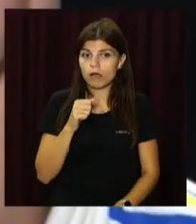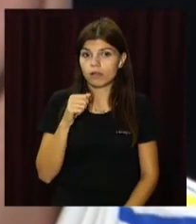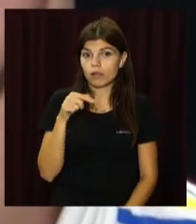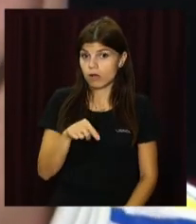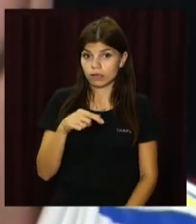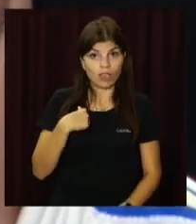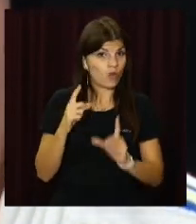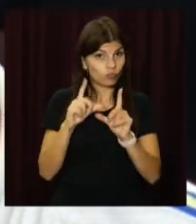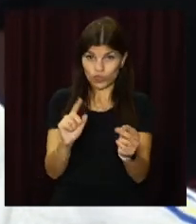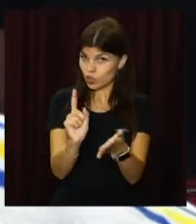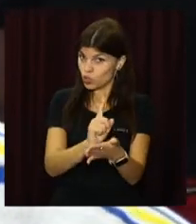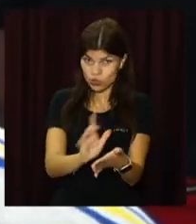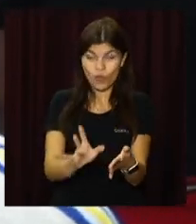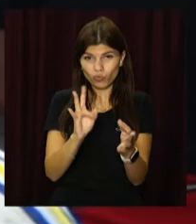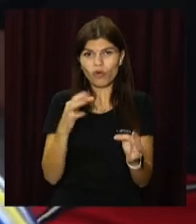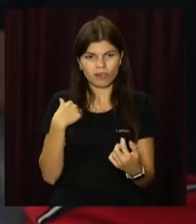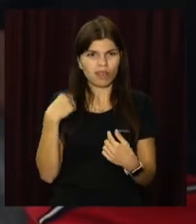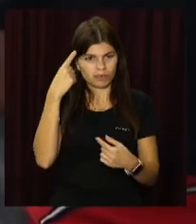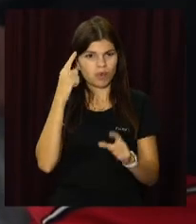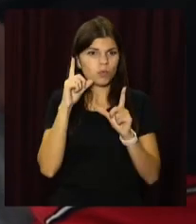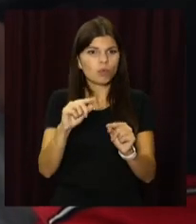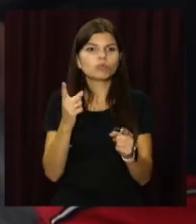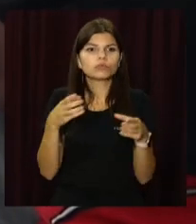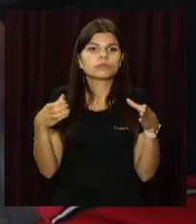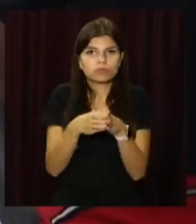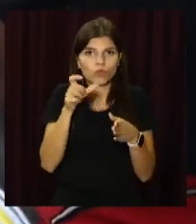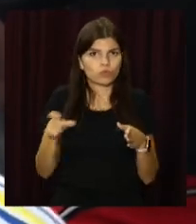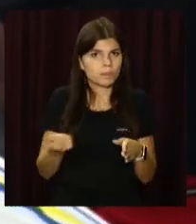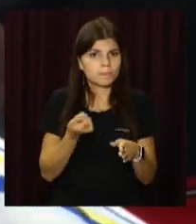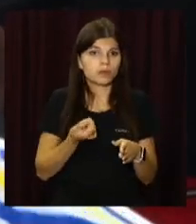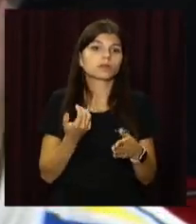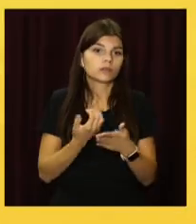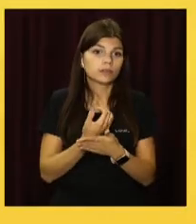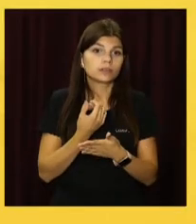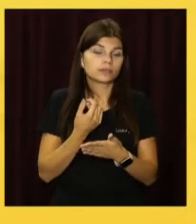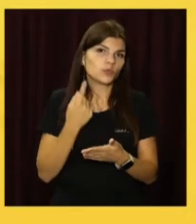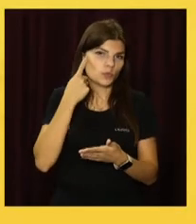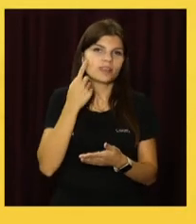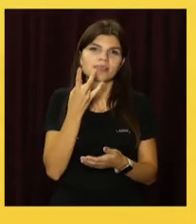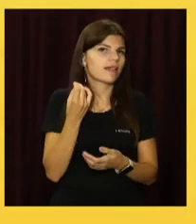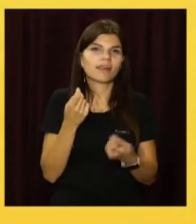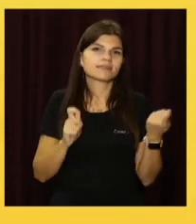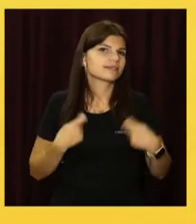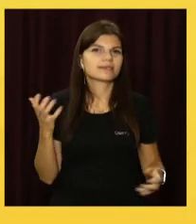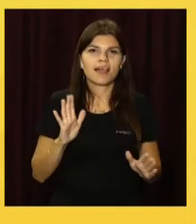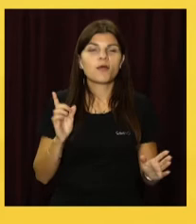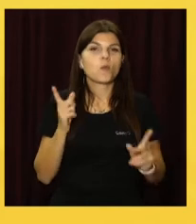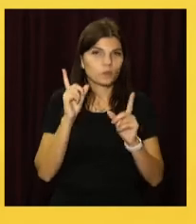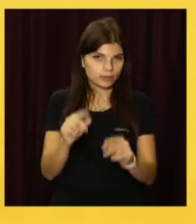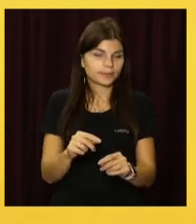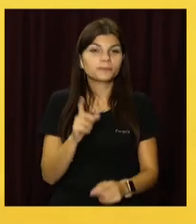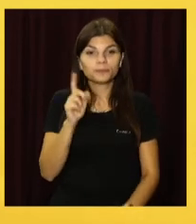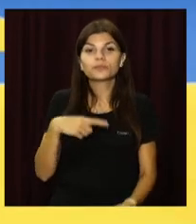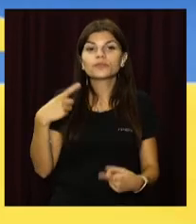повинен був їхати. Ну, поїхав, тому що у нас і так соревновань мало. Видимо, не зря. Порадувала своїх болівальників і дніпрянка